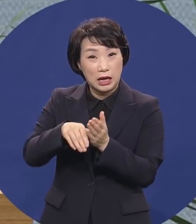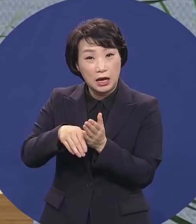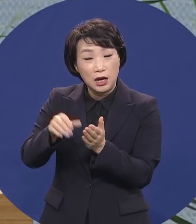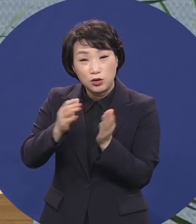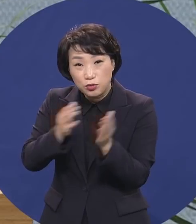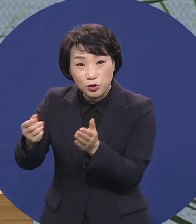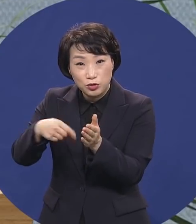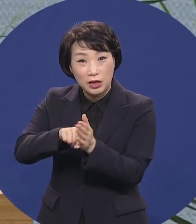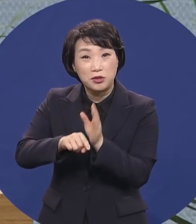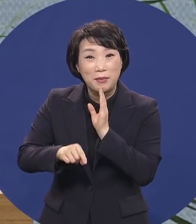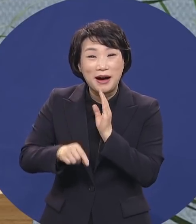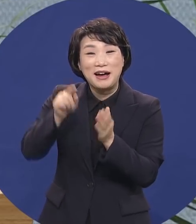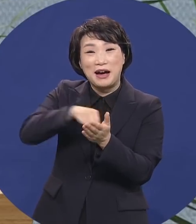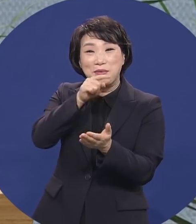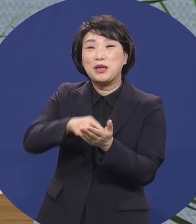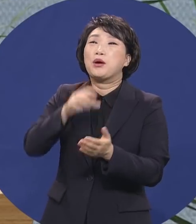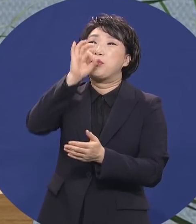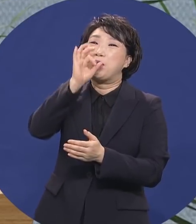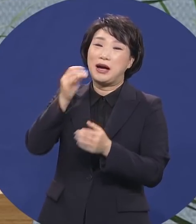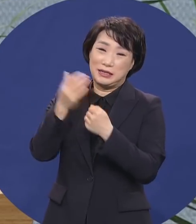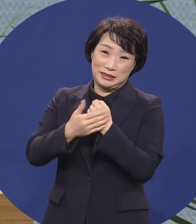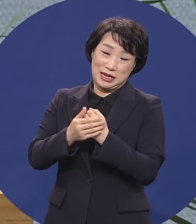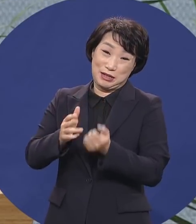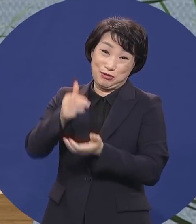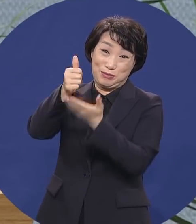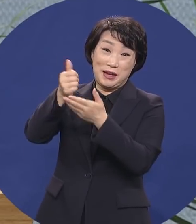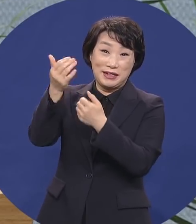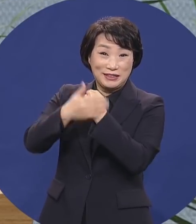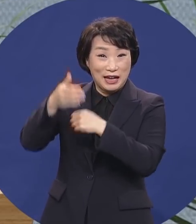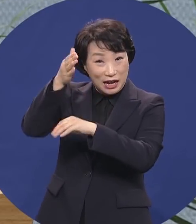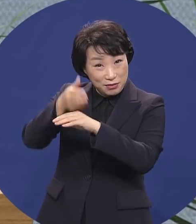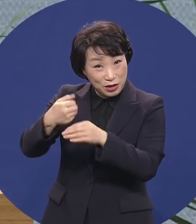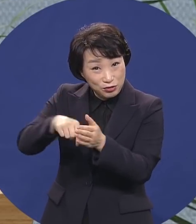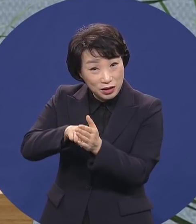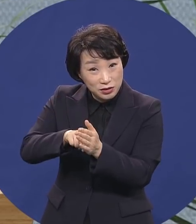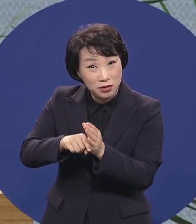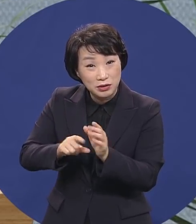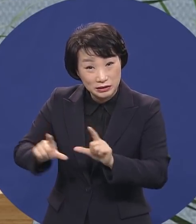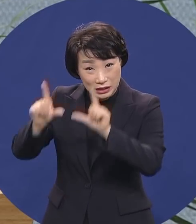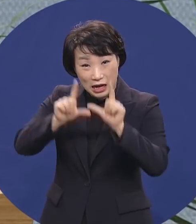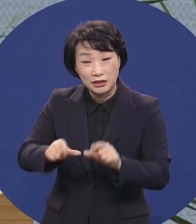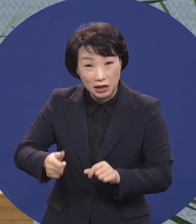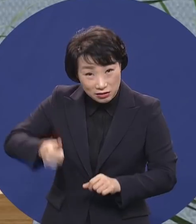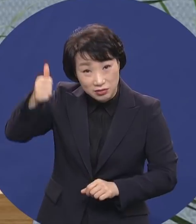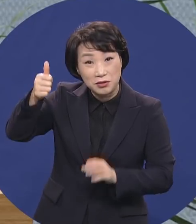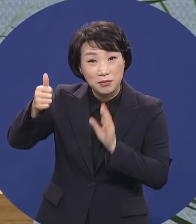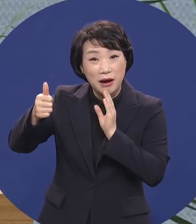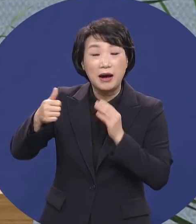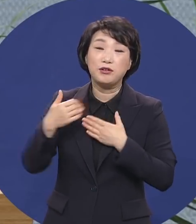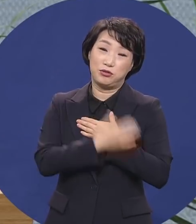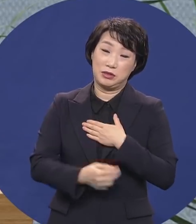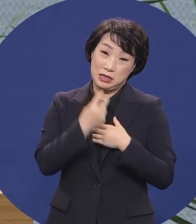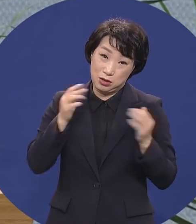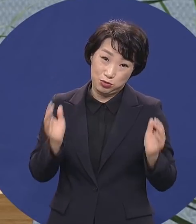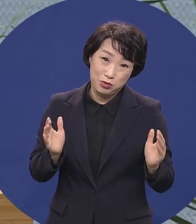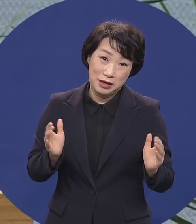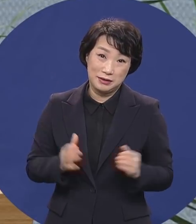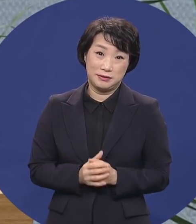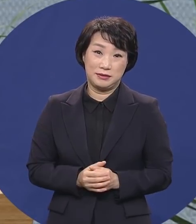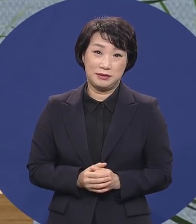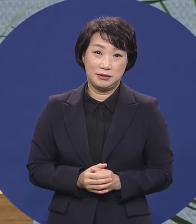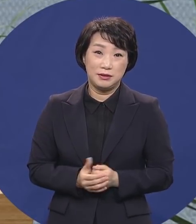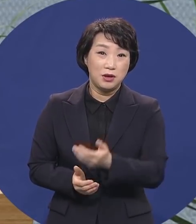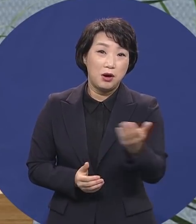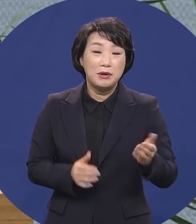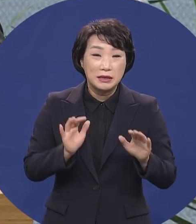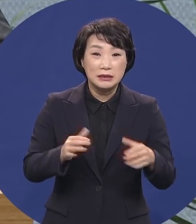길 없는 은혜, 주님 은혜 감사를 위해서 사는 것이 육신이에요. 그것이.